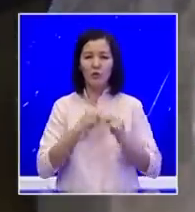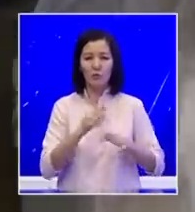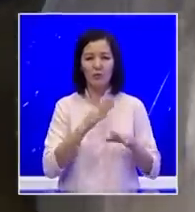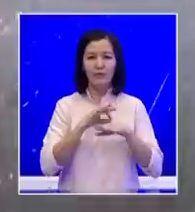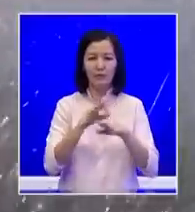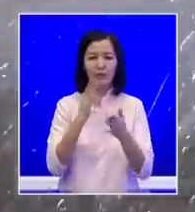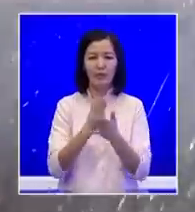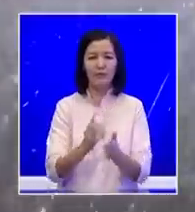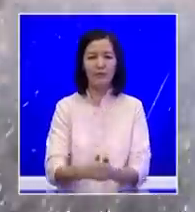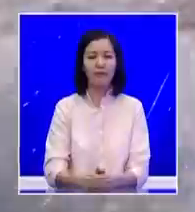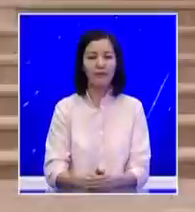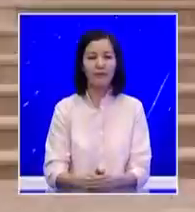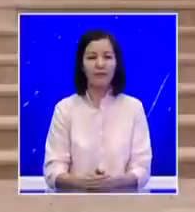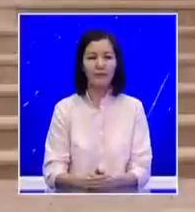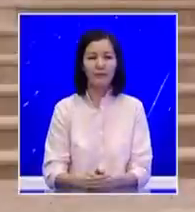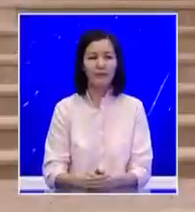тұр.